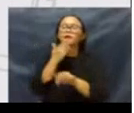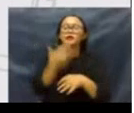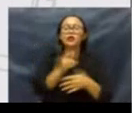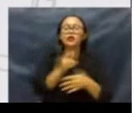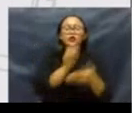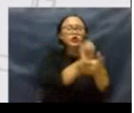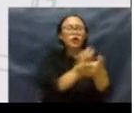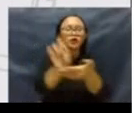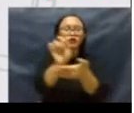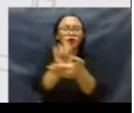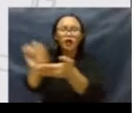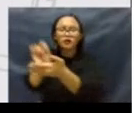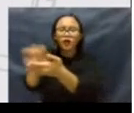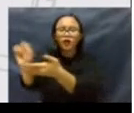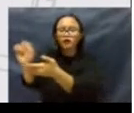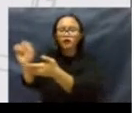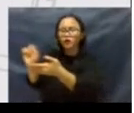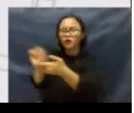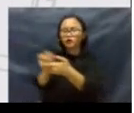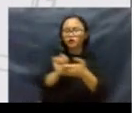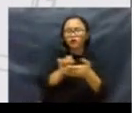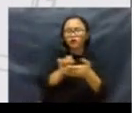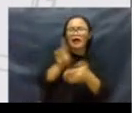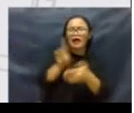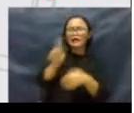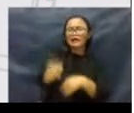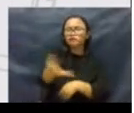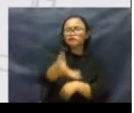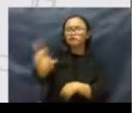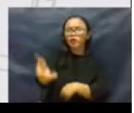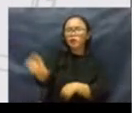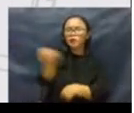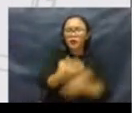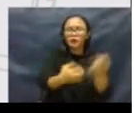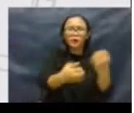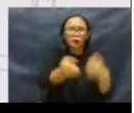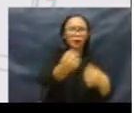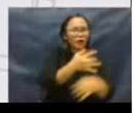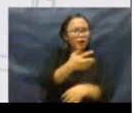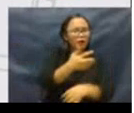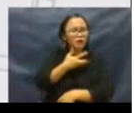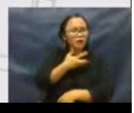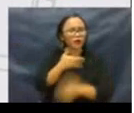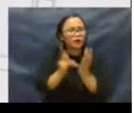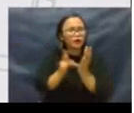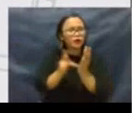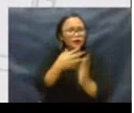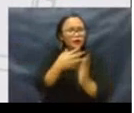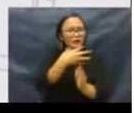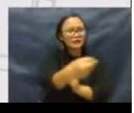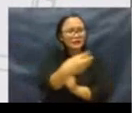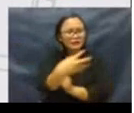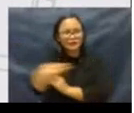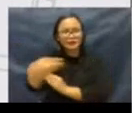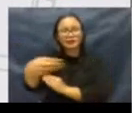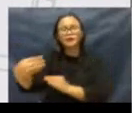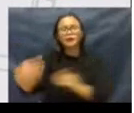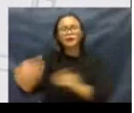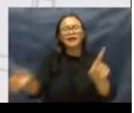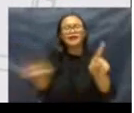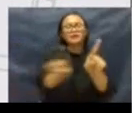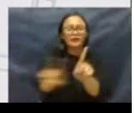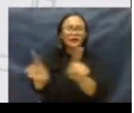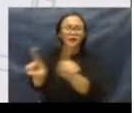yang punya inisiatif, punya keinginan untuk mengadopsi teknologi dalam proses pembelajaran.